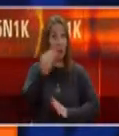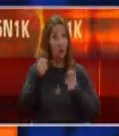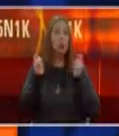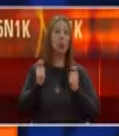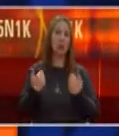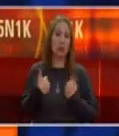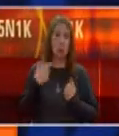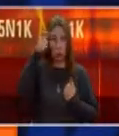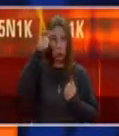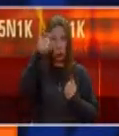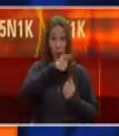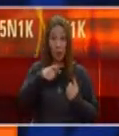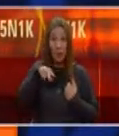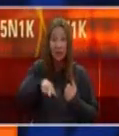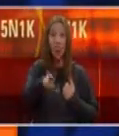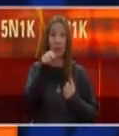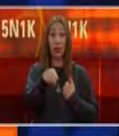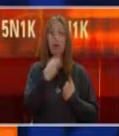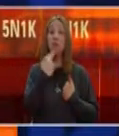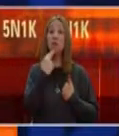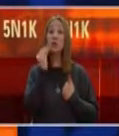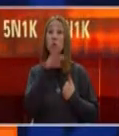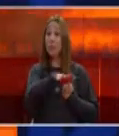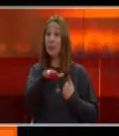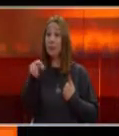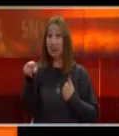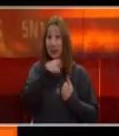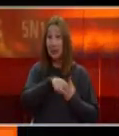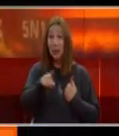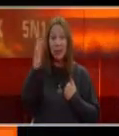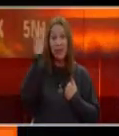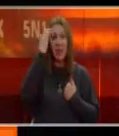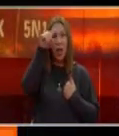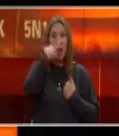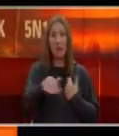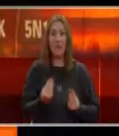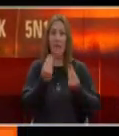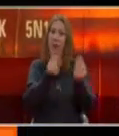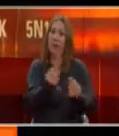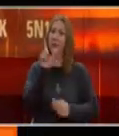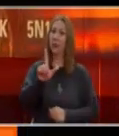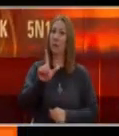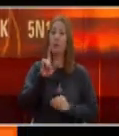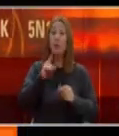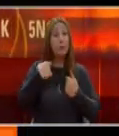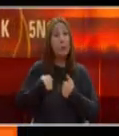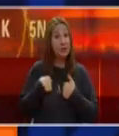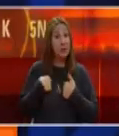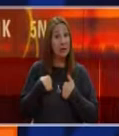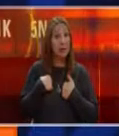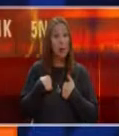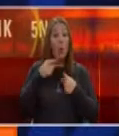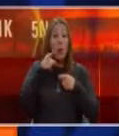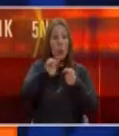zorundayız girdiğimiz yolda, bir kere kız çocuklarımızın bu temel hakkını vermeliyiz. Bu da bizi,